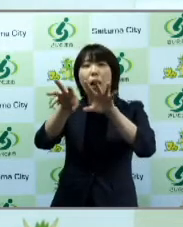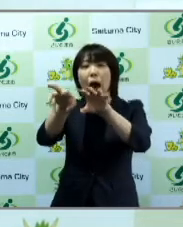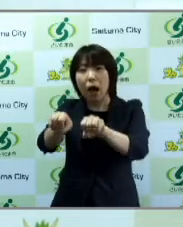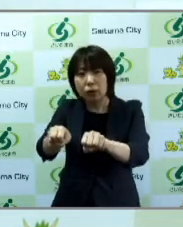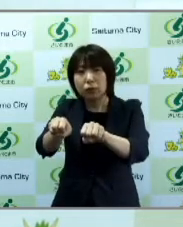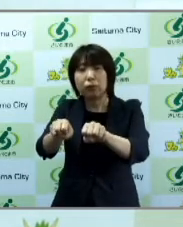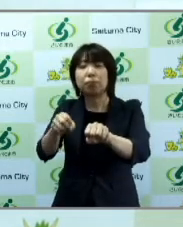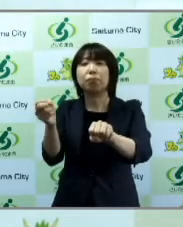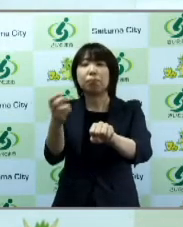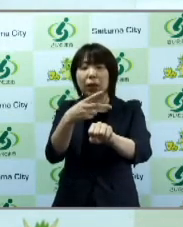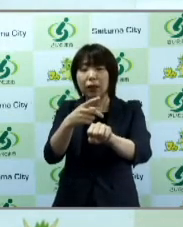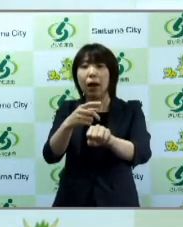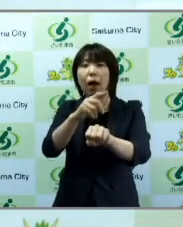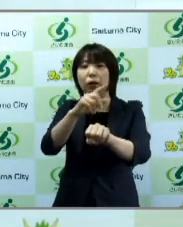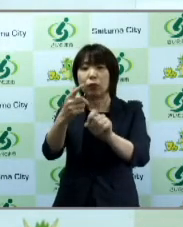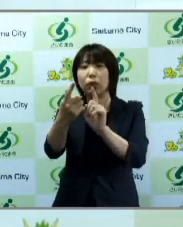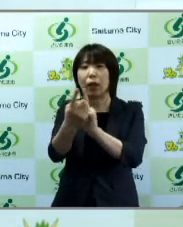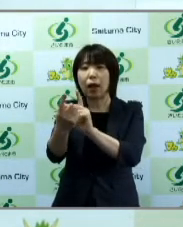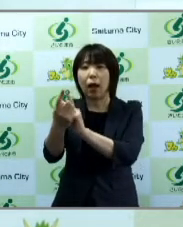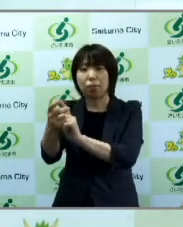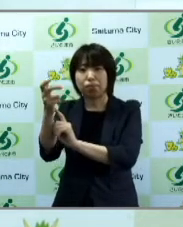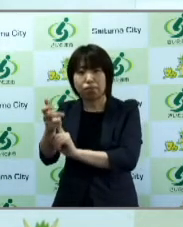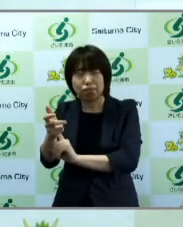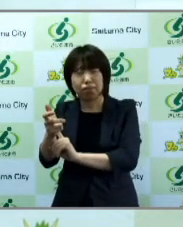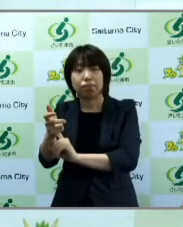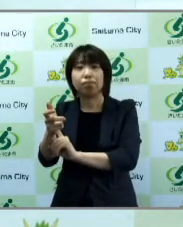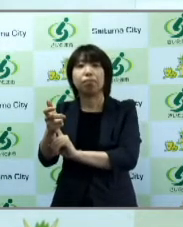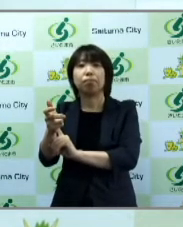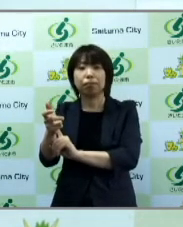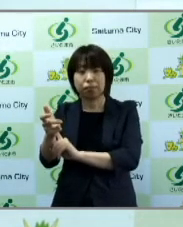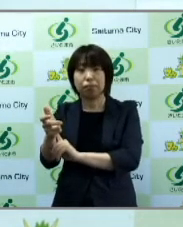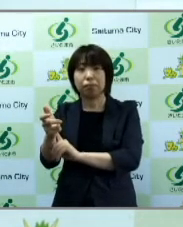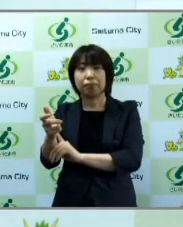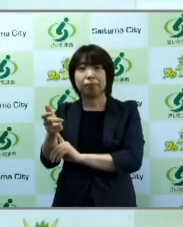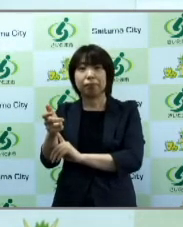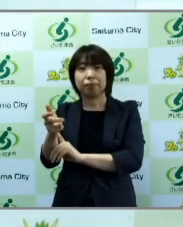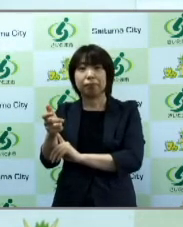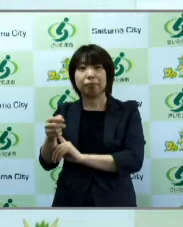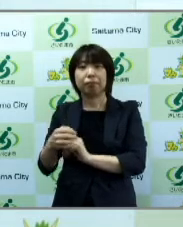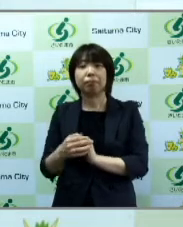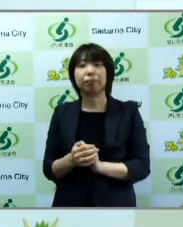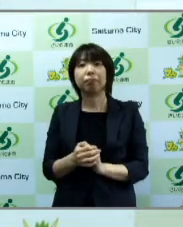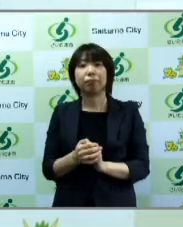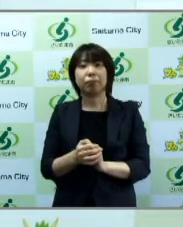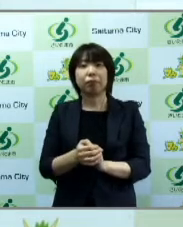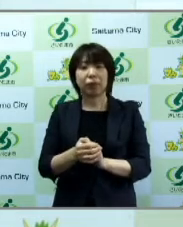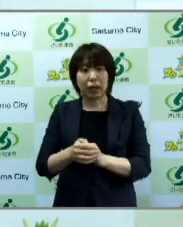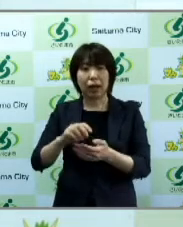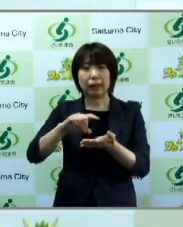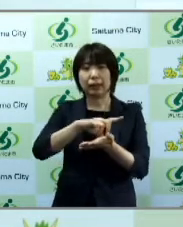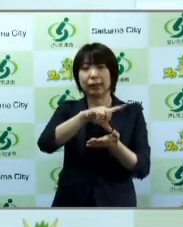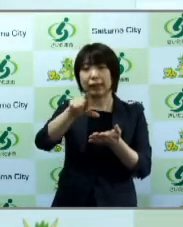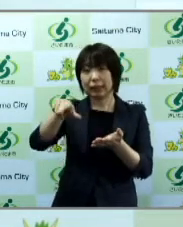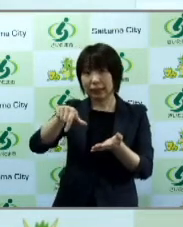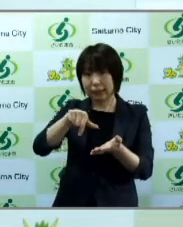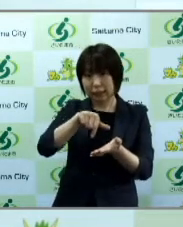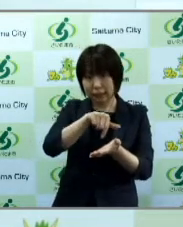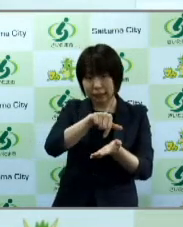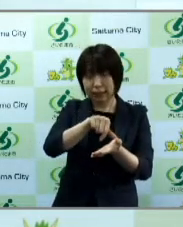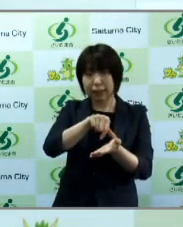強化をできるように強化をしていくとともに、あとは、まあ、地域医療課をはじめとする他